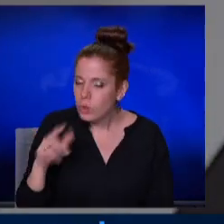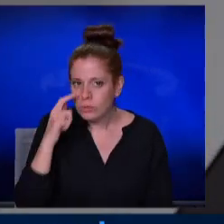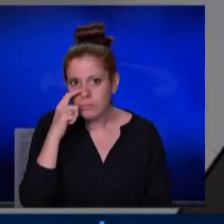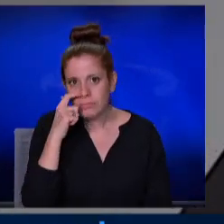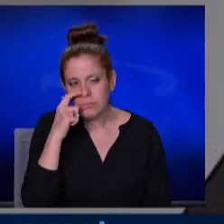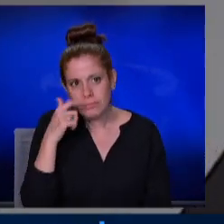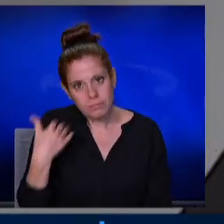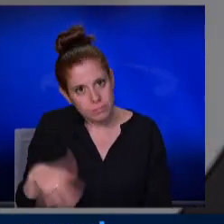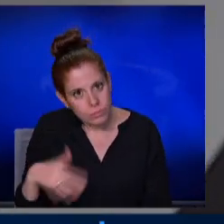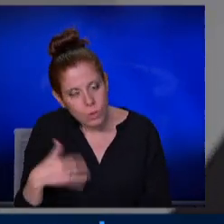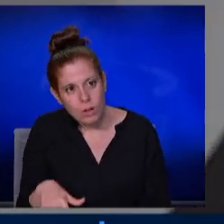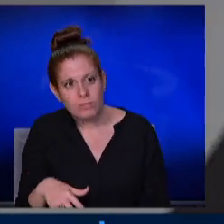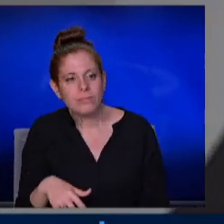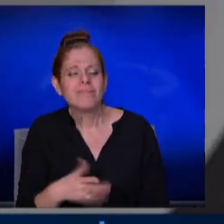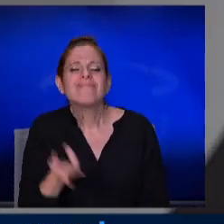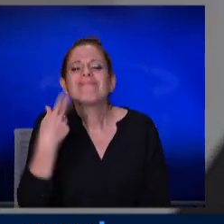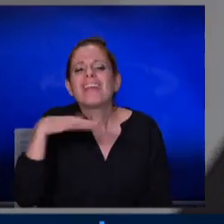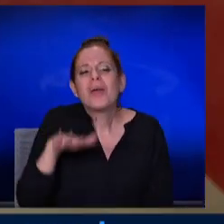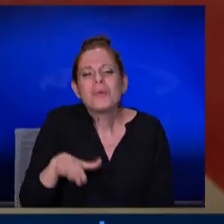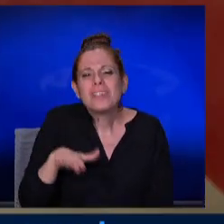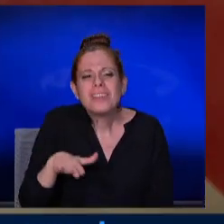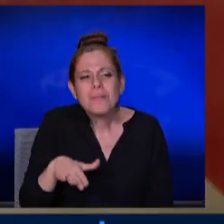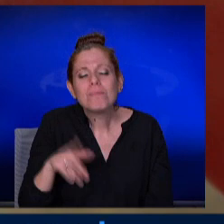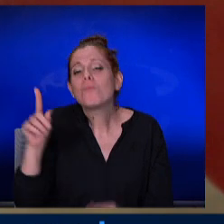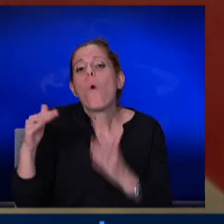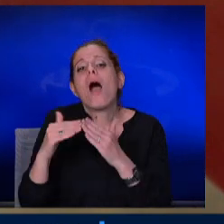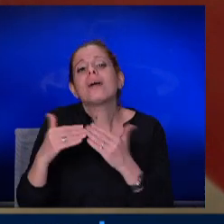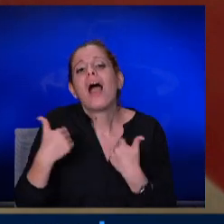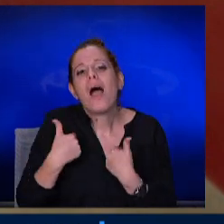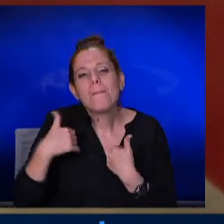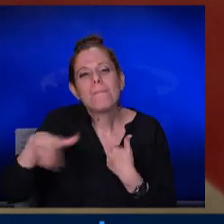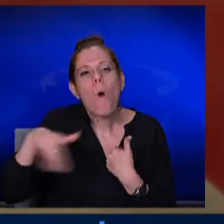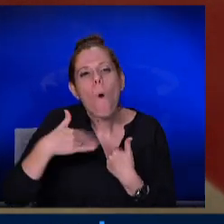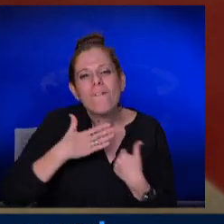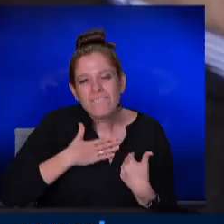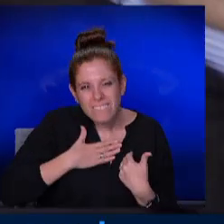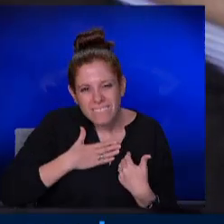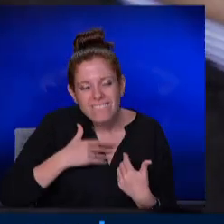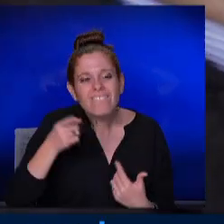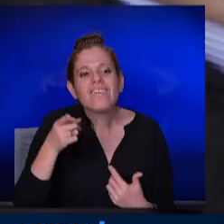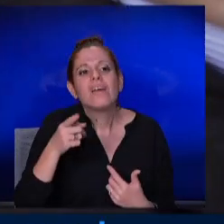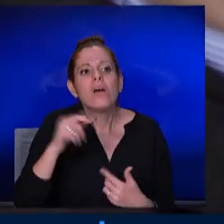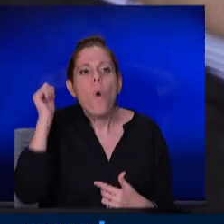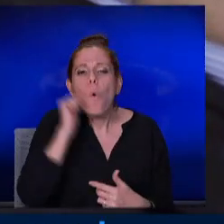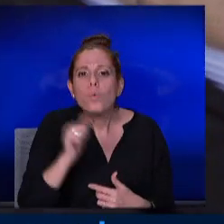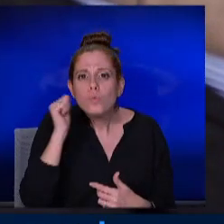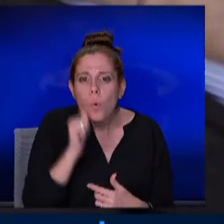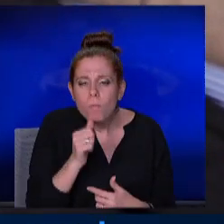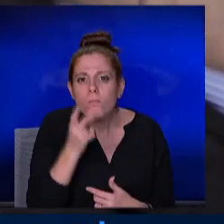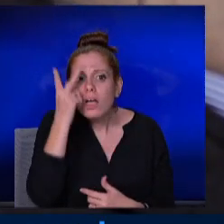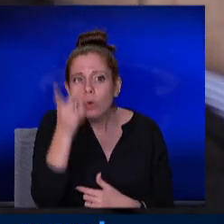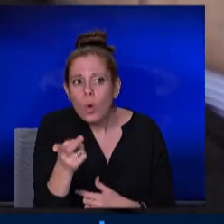בית, אנחנו כול נסרה, הוא היה גר אצלנו ברחוב. כל יום הייתי רואה